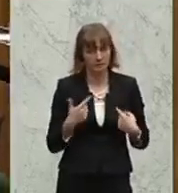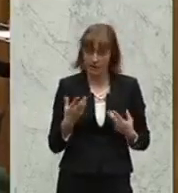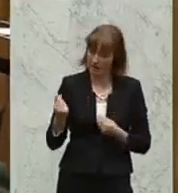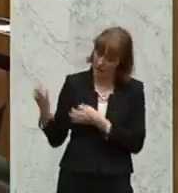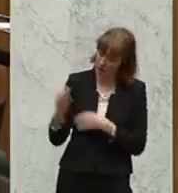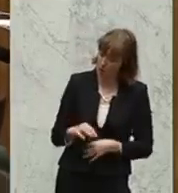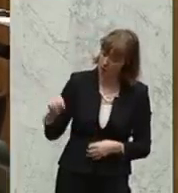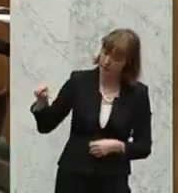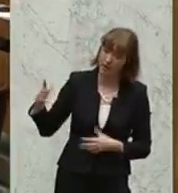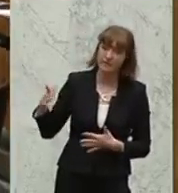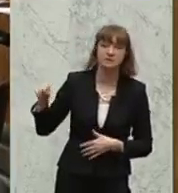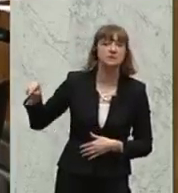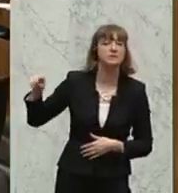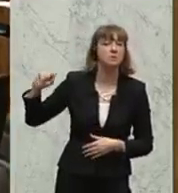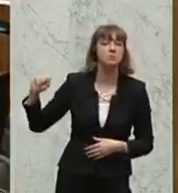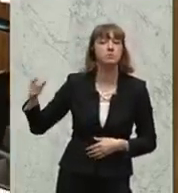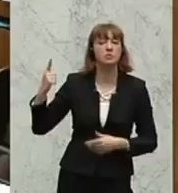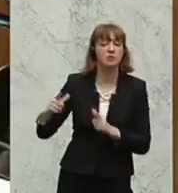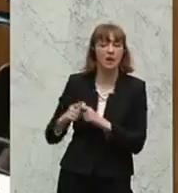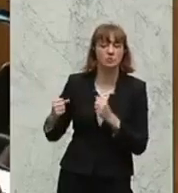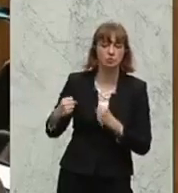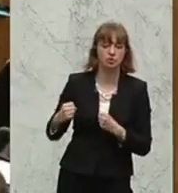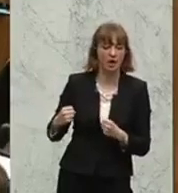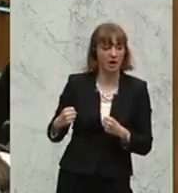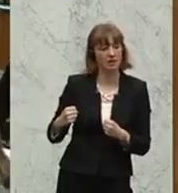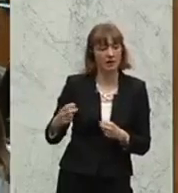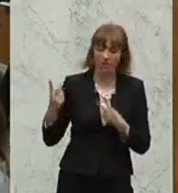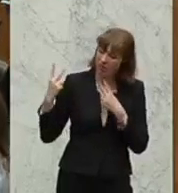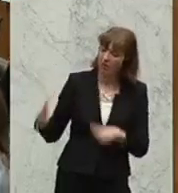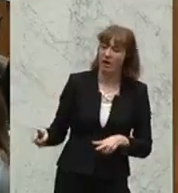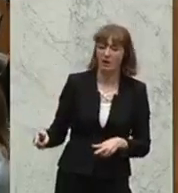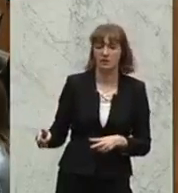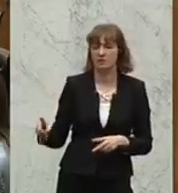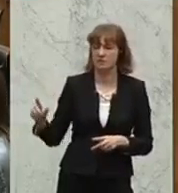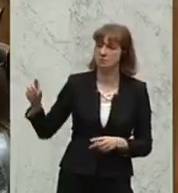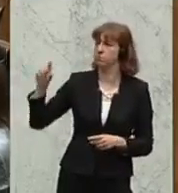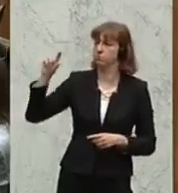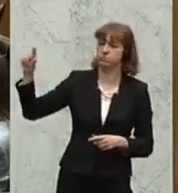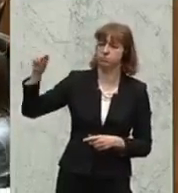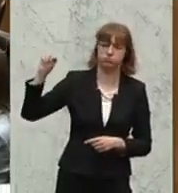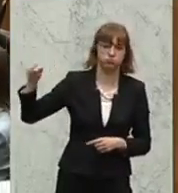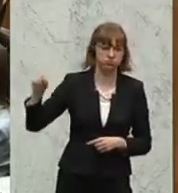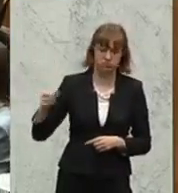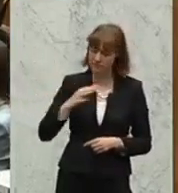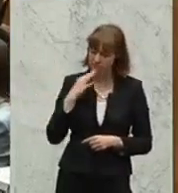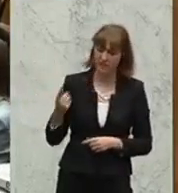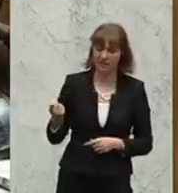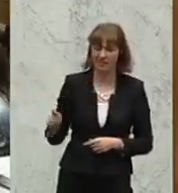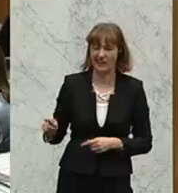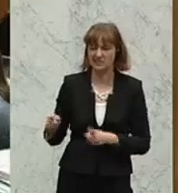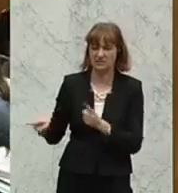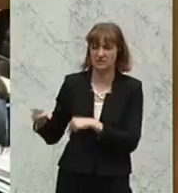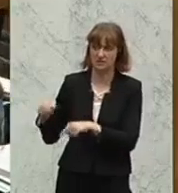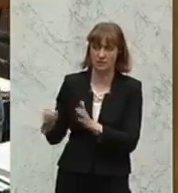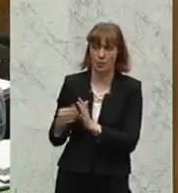wollen Einkommen und vor allem die untersten Einkommen entlasten und wir müssen irgendwoher das Geld bekommen.